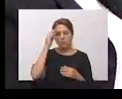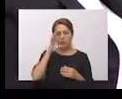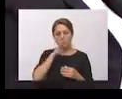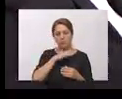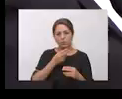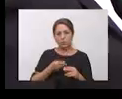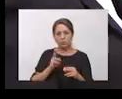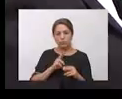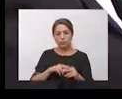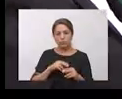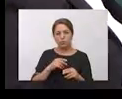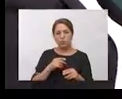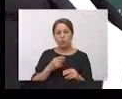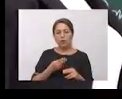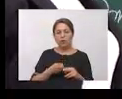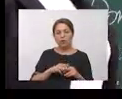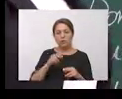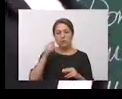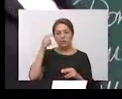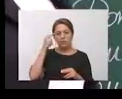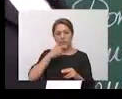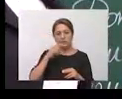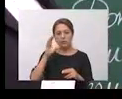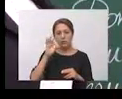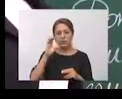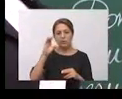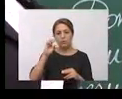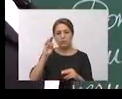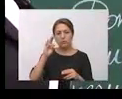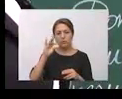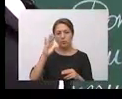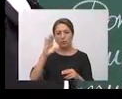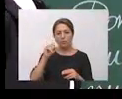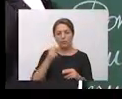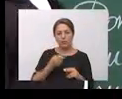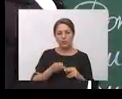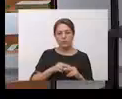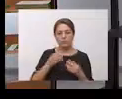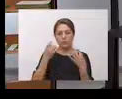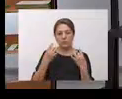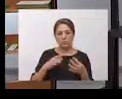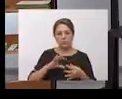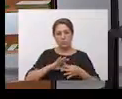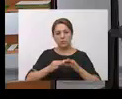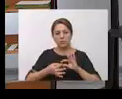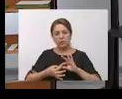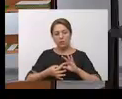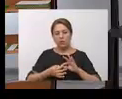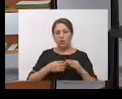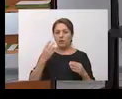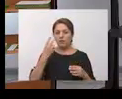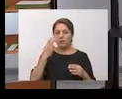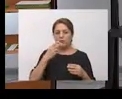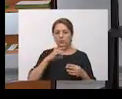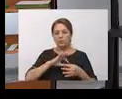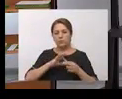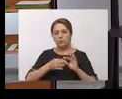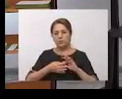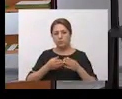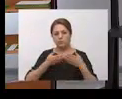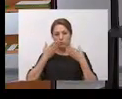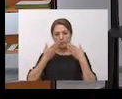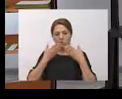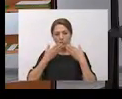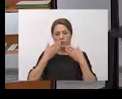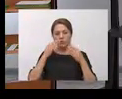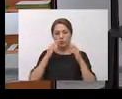есть это одна грамматическая основа, это простое предложение. Теперь прочитаем второе предложение.